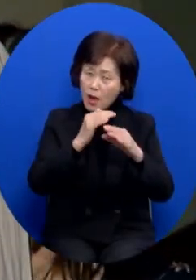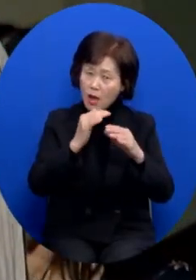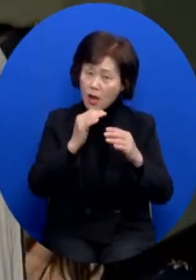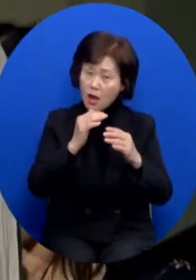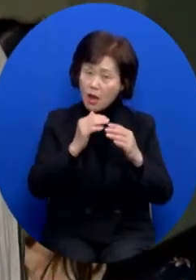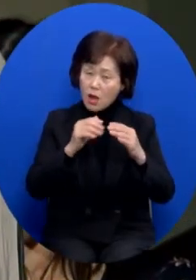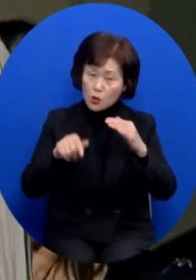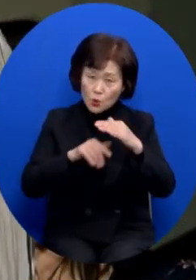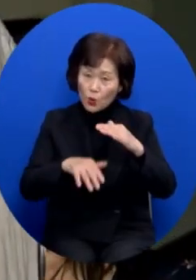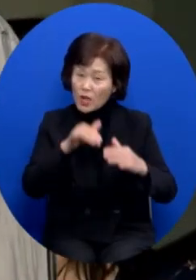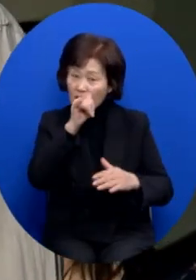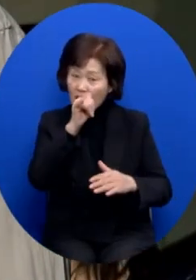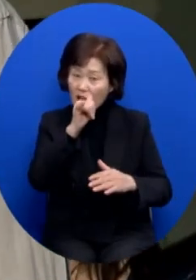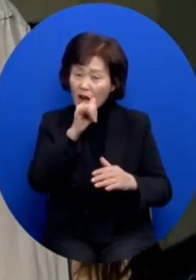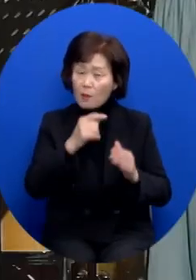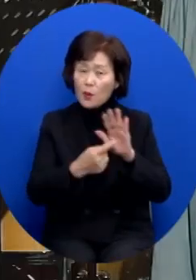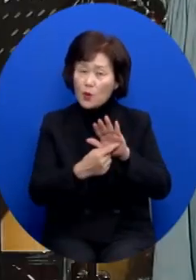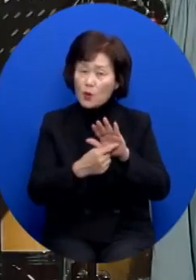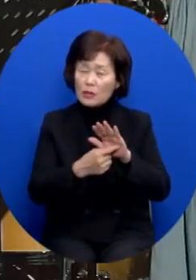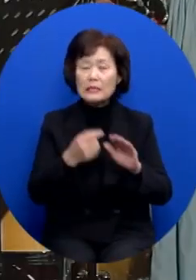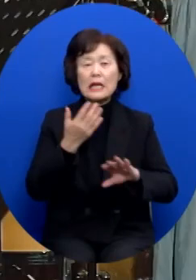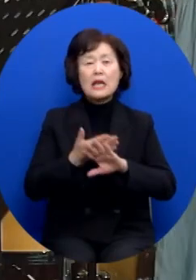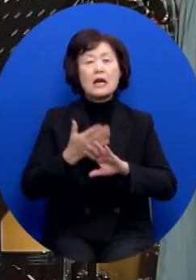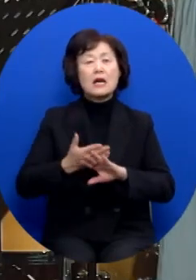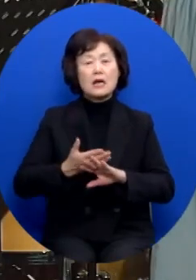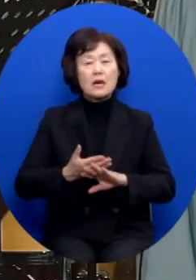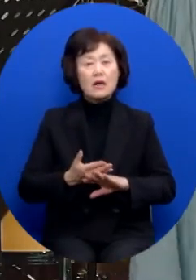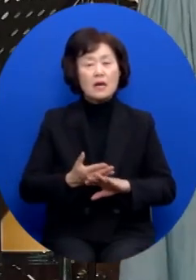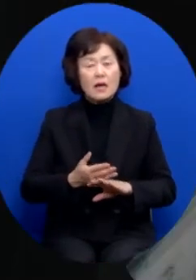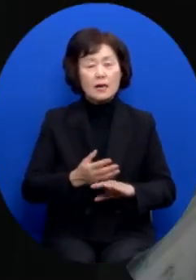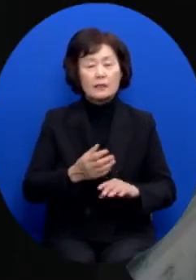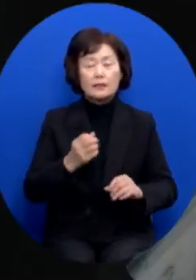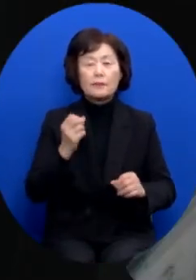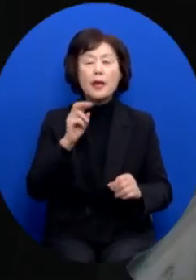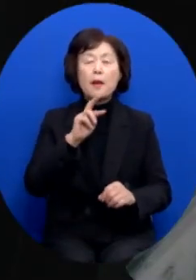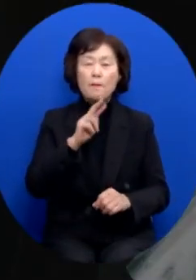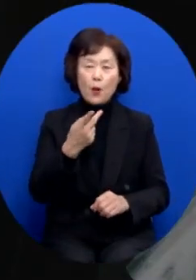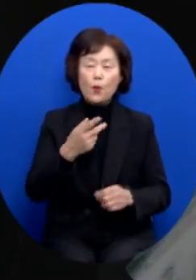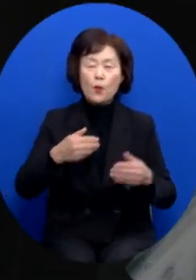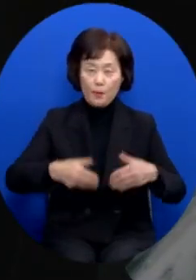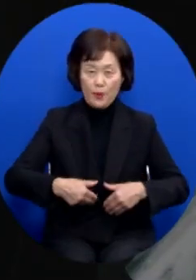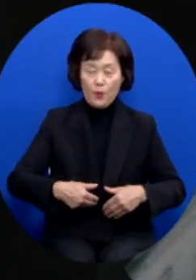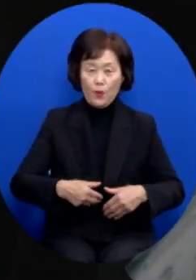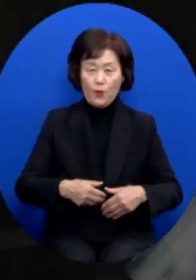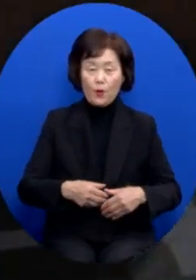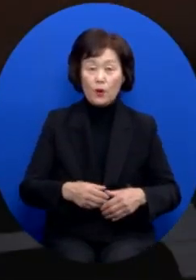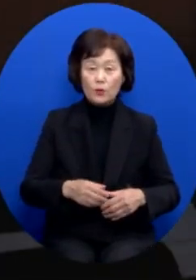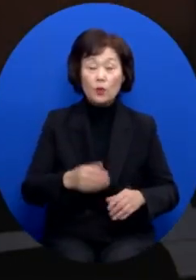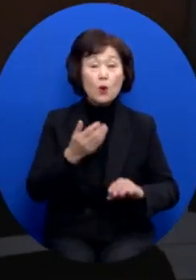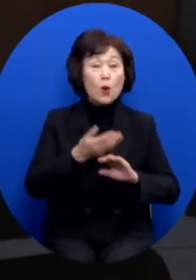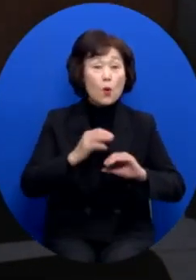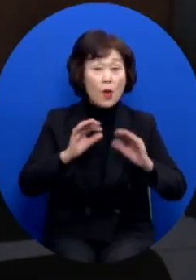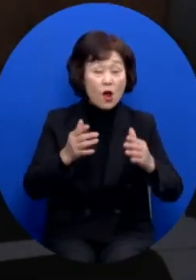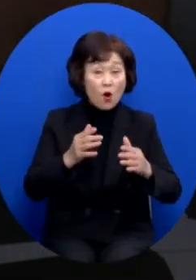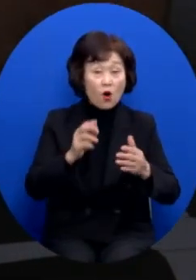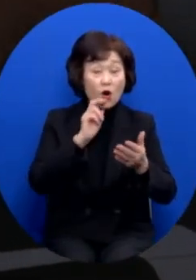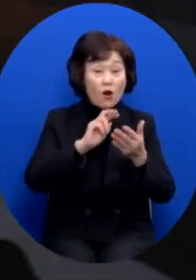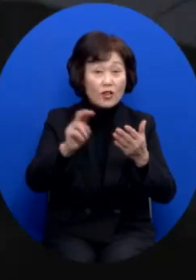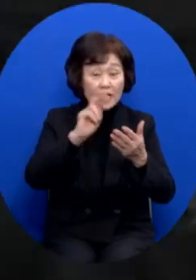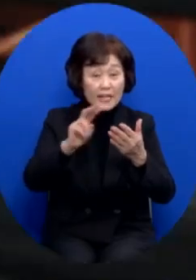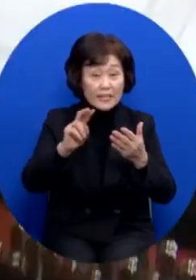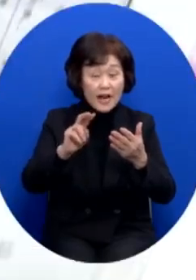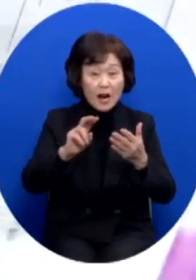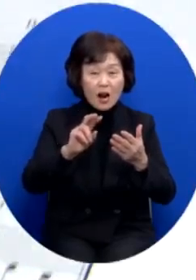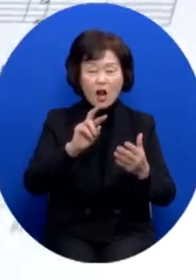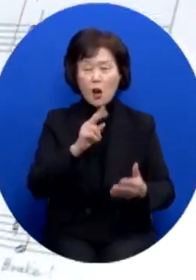것과는 다 많이 거리가 멀고 여전히 개선이 필요해 보이는데요. 이 동시에 외국어 찬양을 우리말로